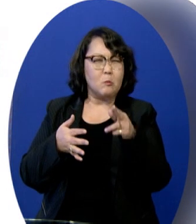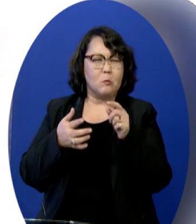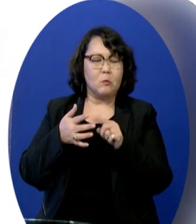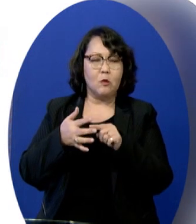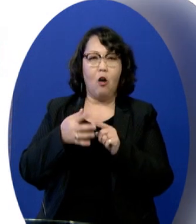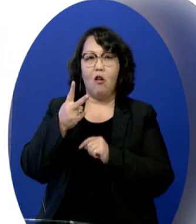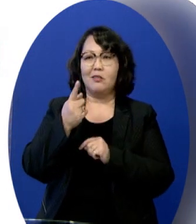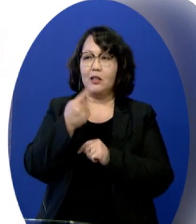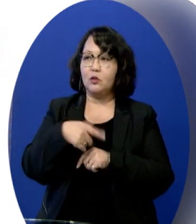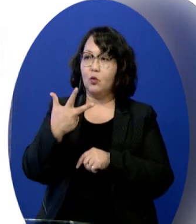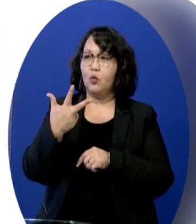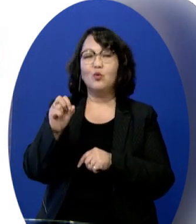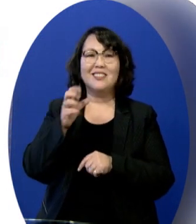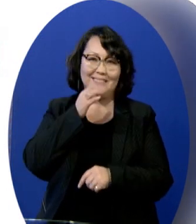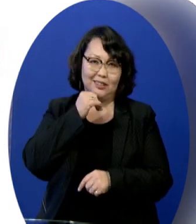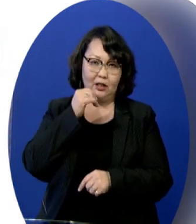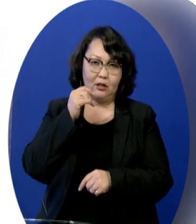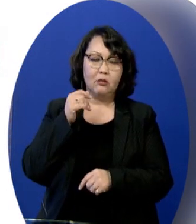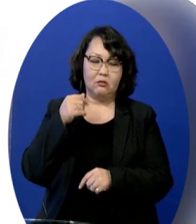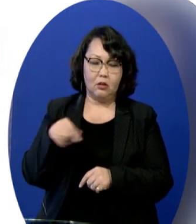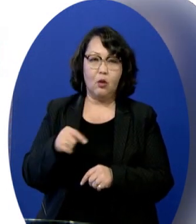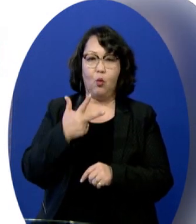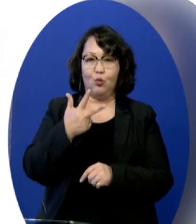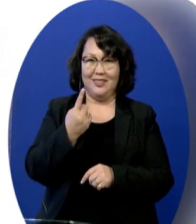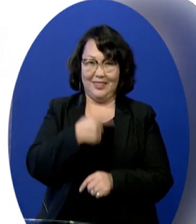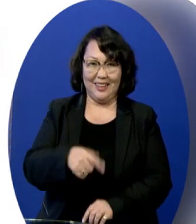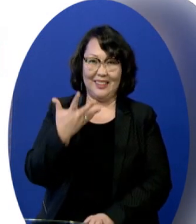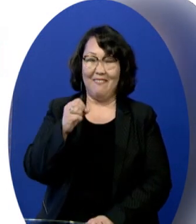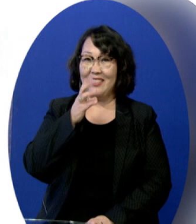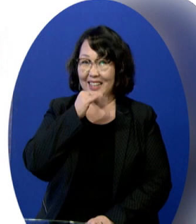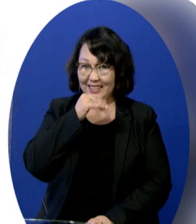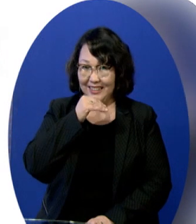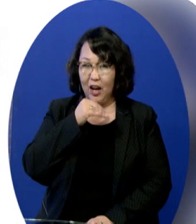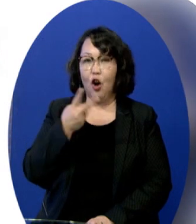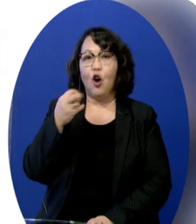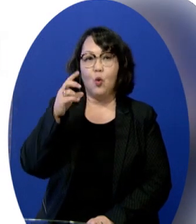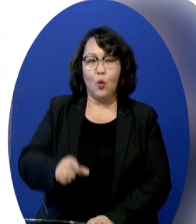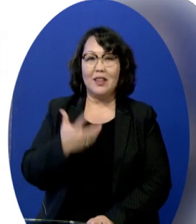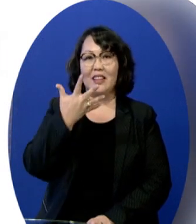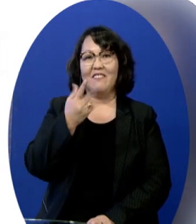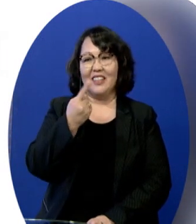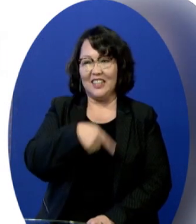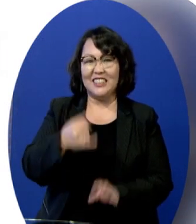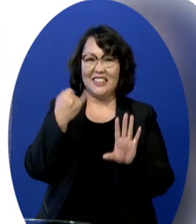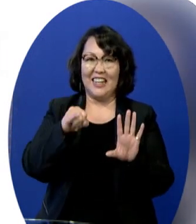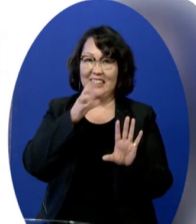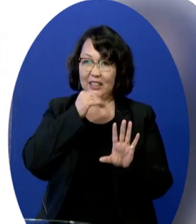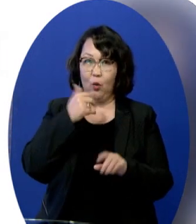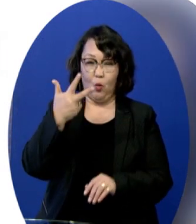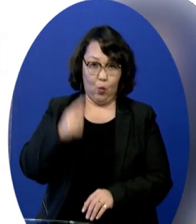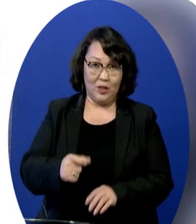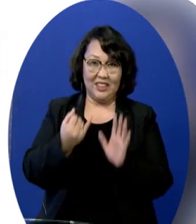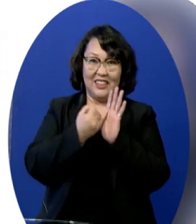нэг. За 31-с 50 настай 20 хүн, 51-с 60 настай 3 хүн, 61-с дээш